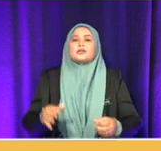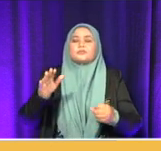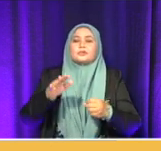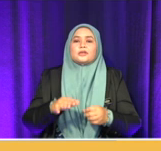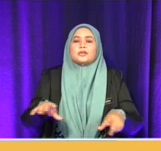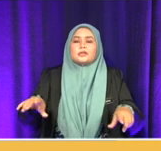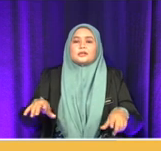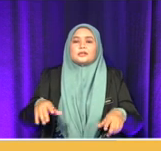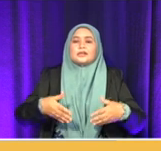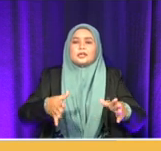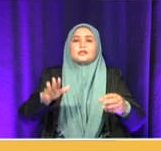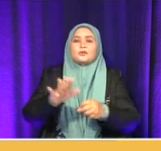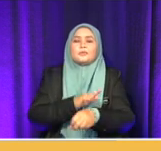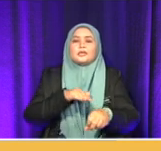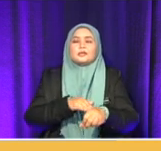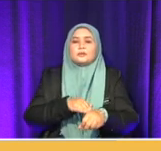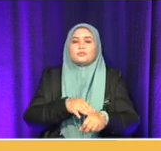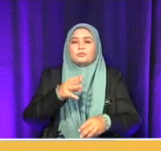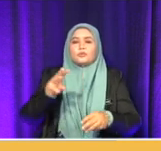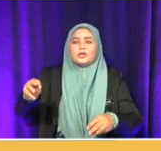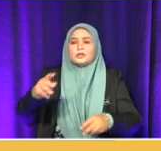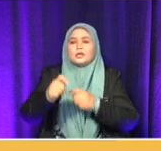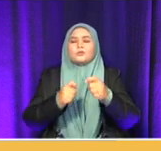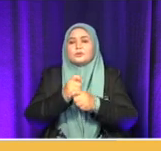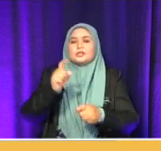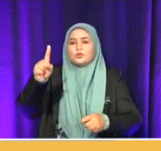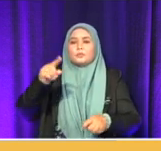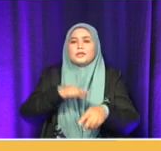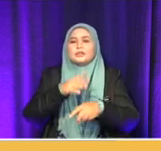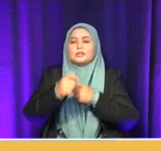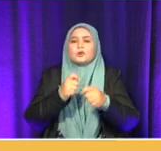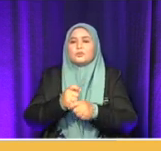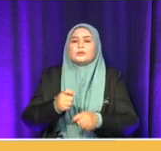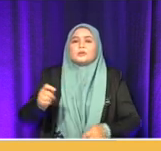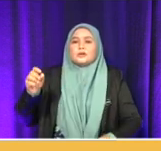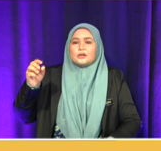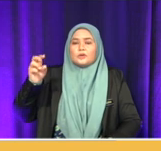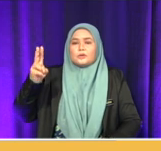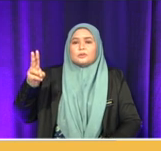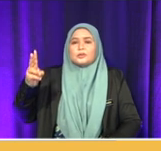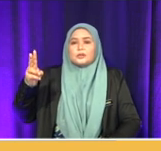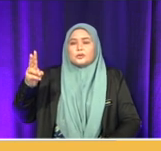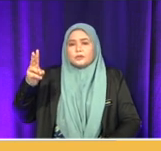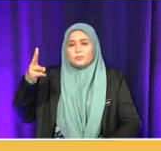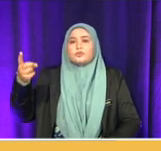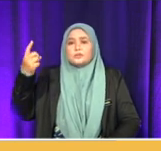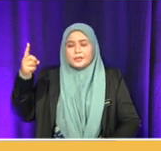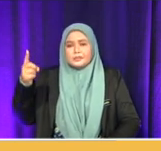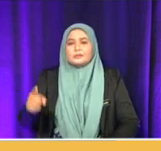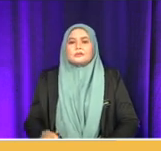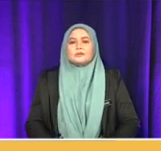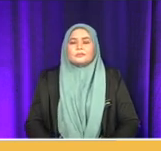murid tahun 1 pada tahun 2011 gssa contoh buku seperti ada di atas meja Iman telah bahasa Melayu